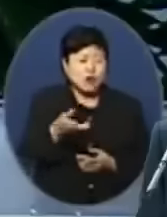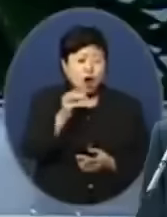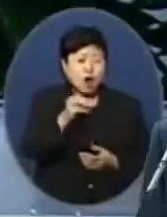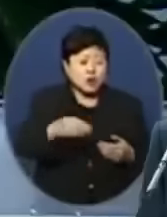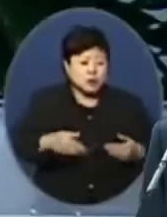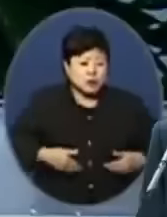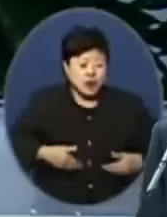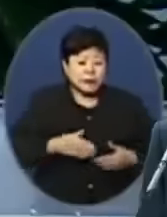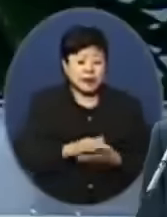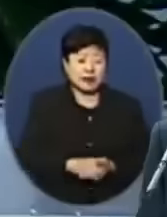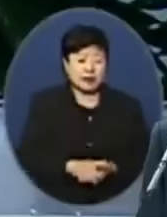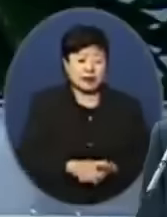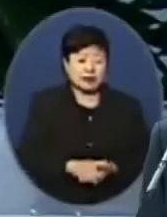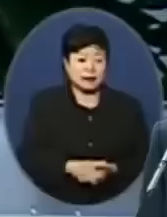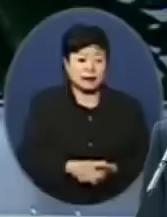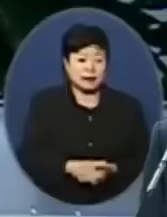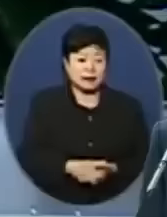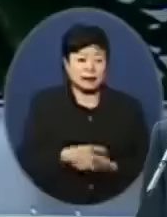돼요.